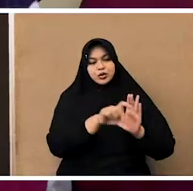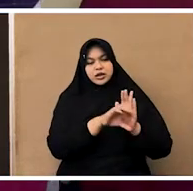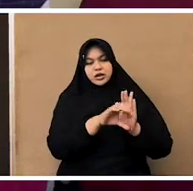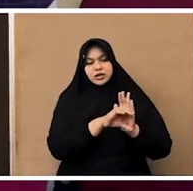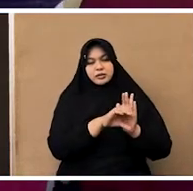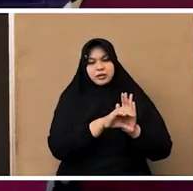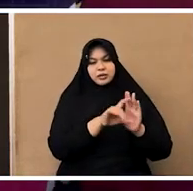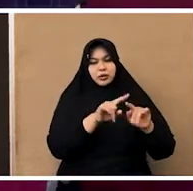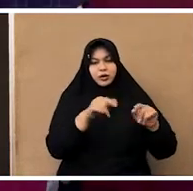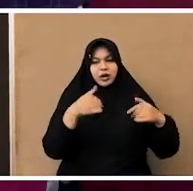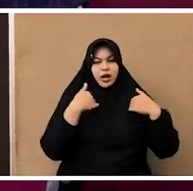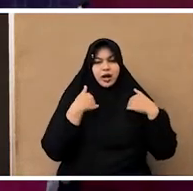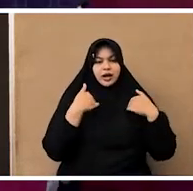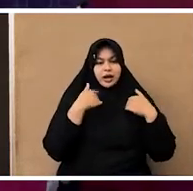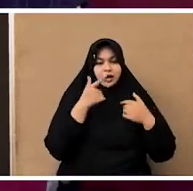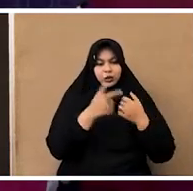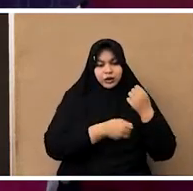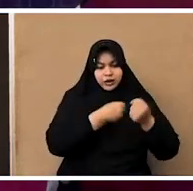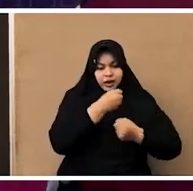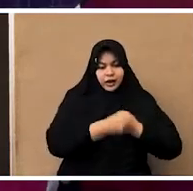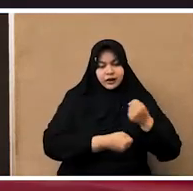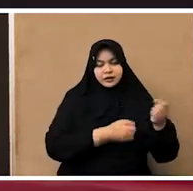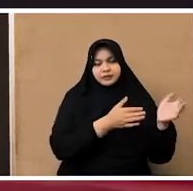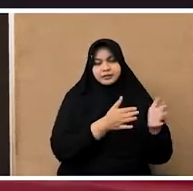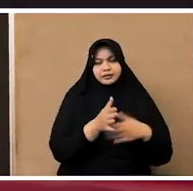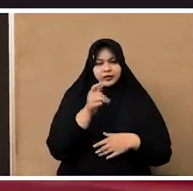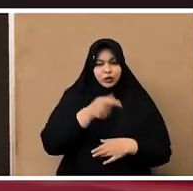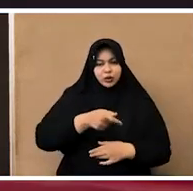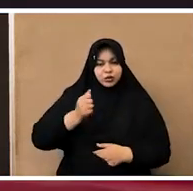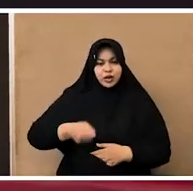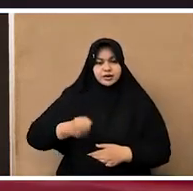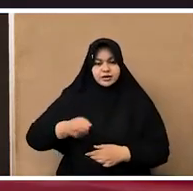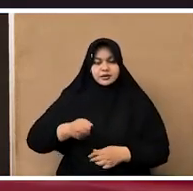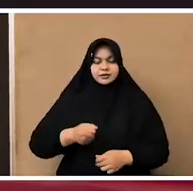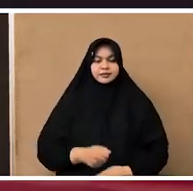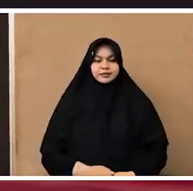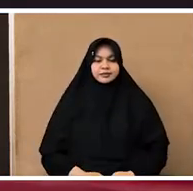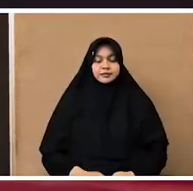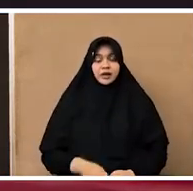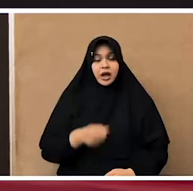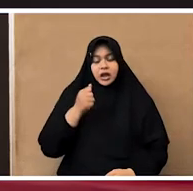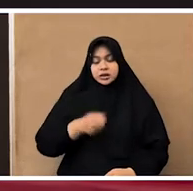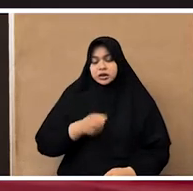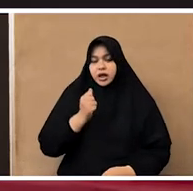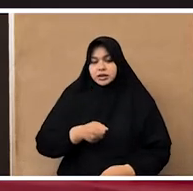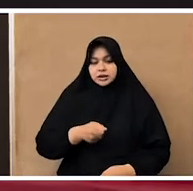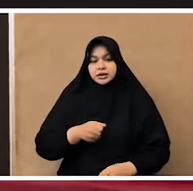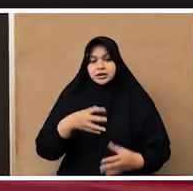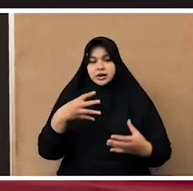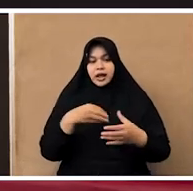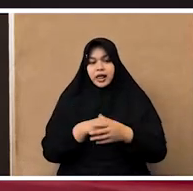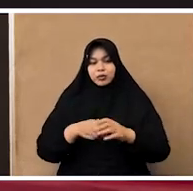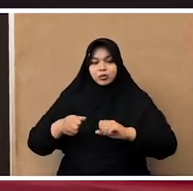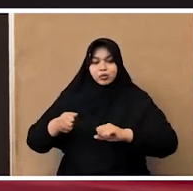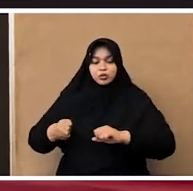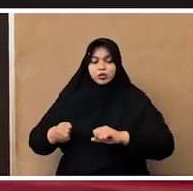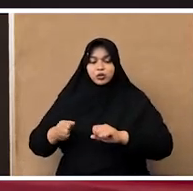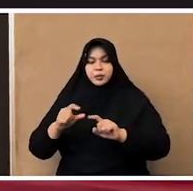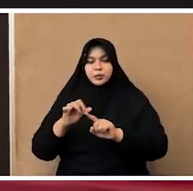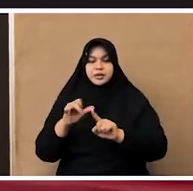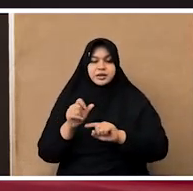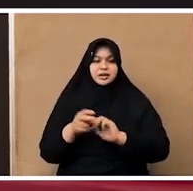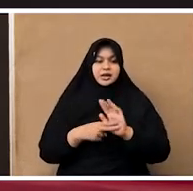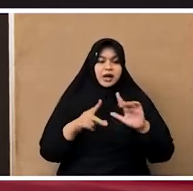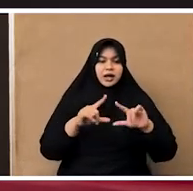walaupun itu tindakan itu kan itu sanksi sanksi dalam hukum pidana nah